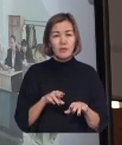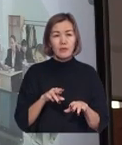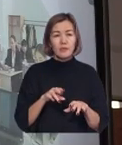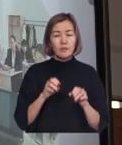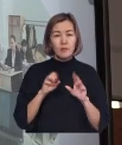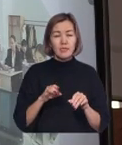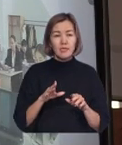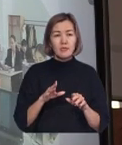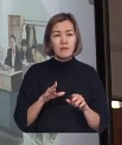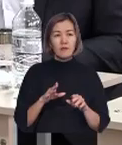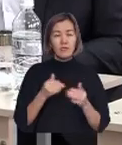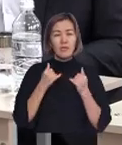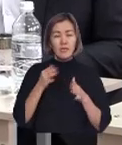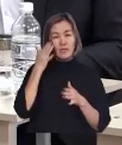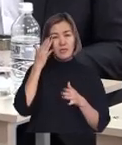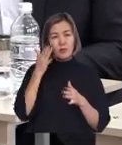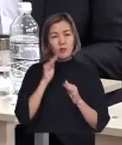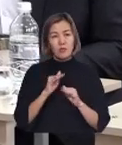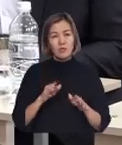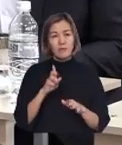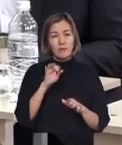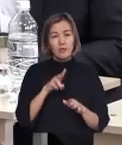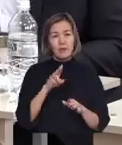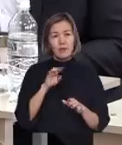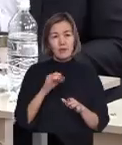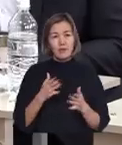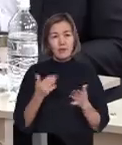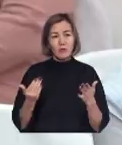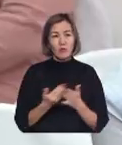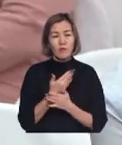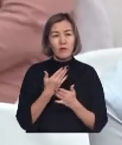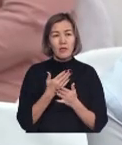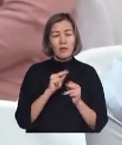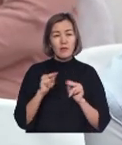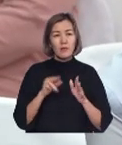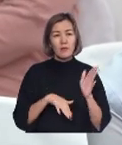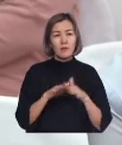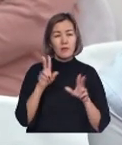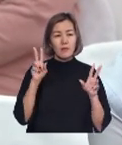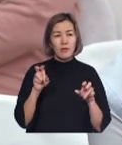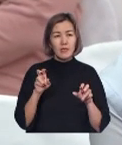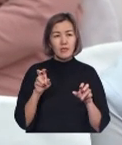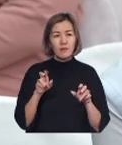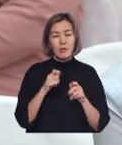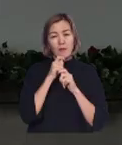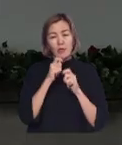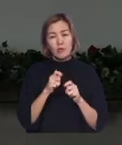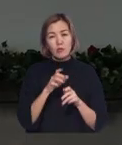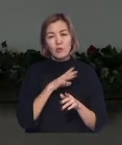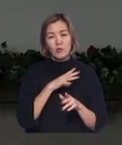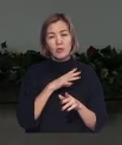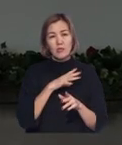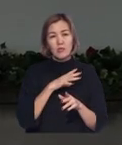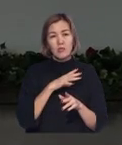специализированной школы-интерната для одаренных детей «Блим инновация». Также были определены победители по нескольким номинациям. Все призеры конкурса